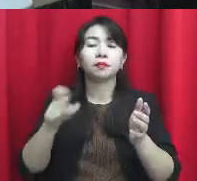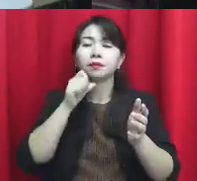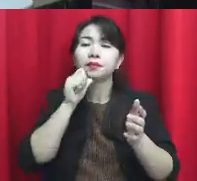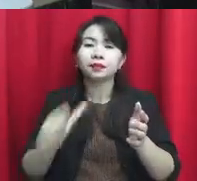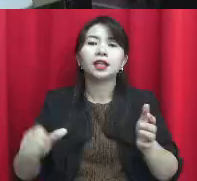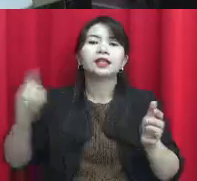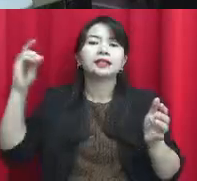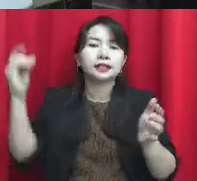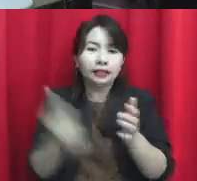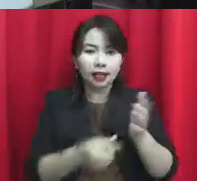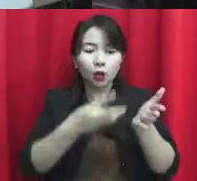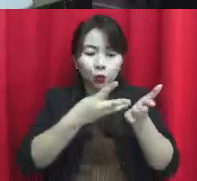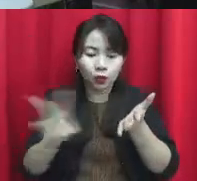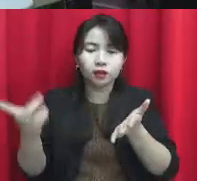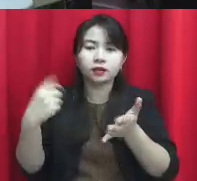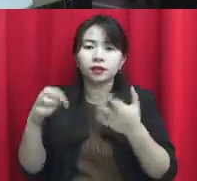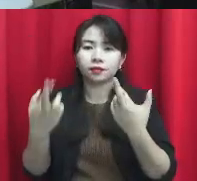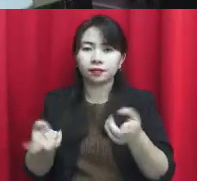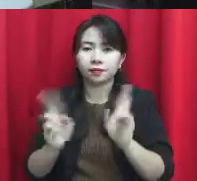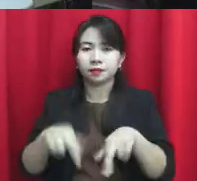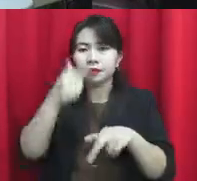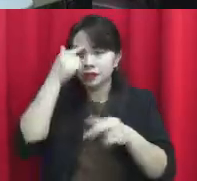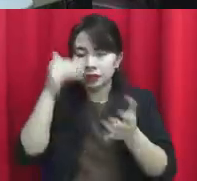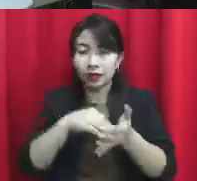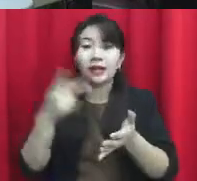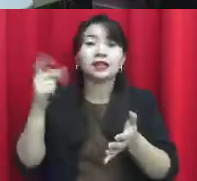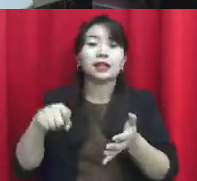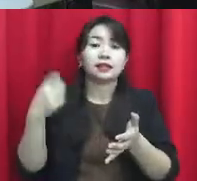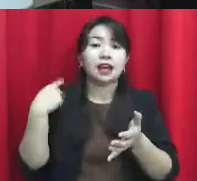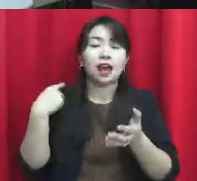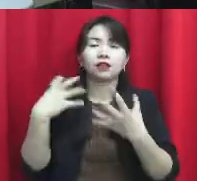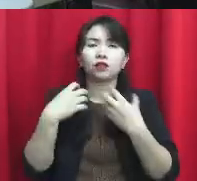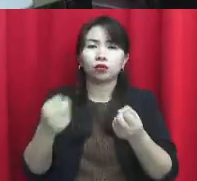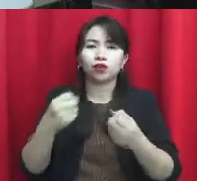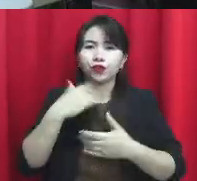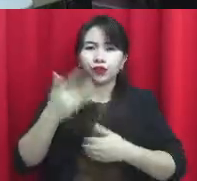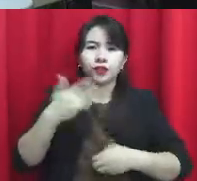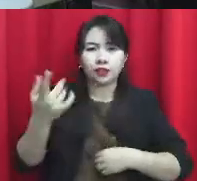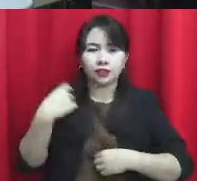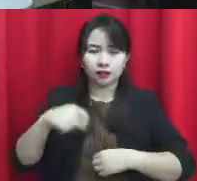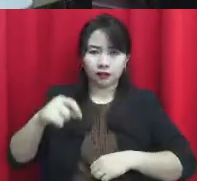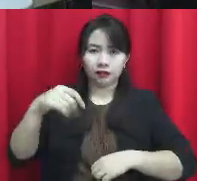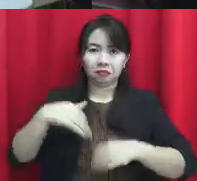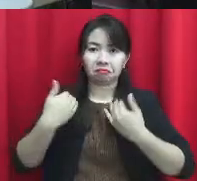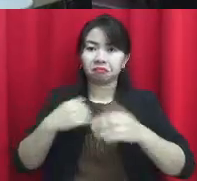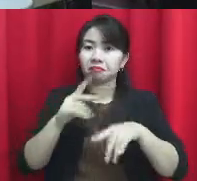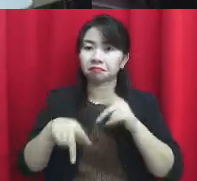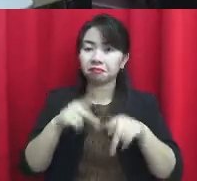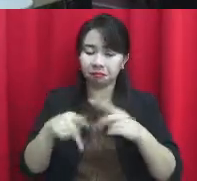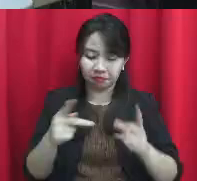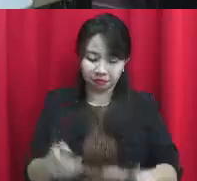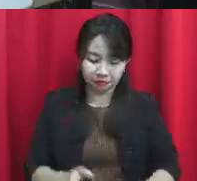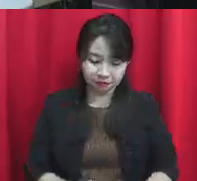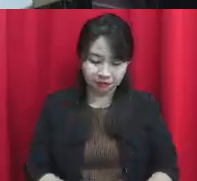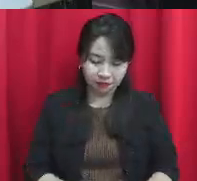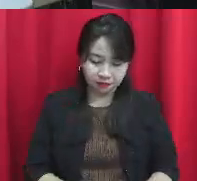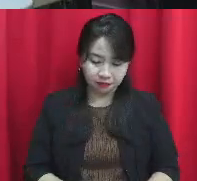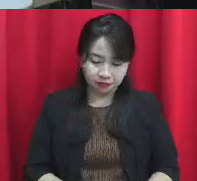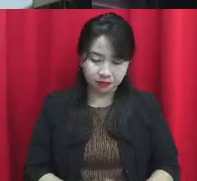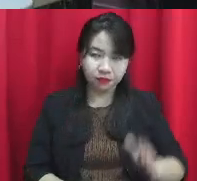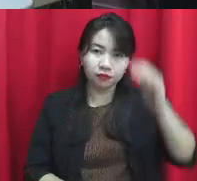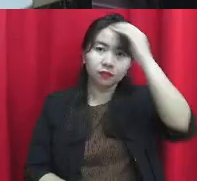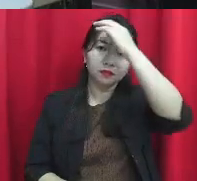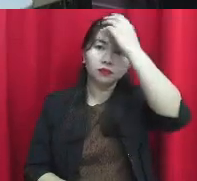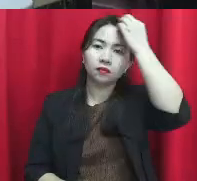katulad ng sinabi ko sa inyo nandon yung fire nung mga bata lalo na sir nung pinataas ni Pastor yung ano yung